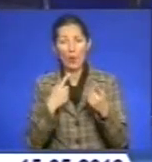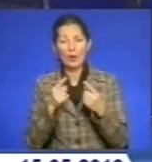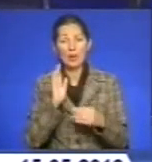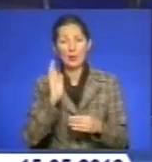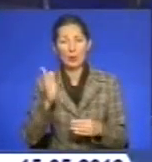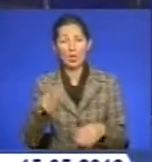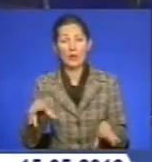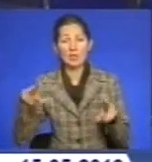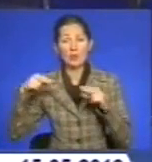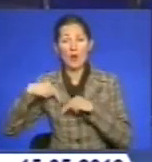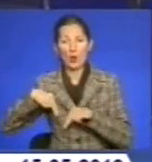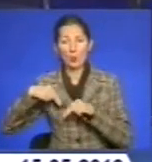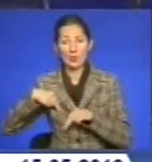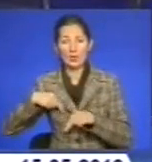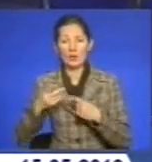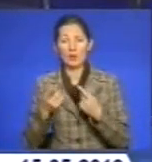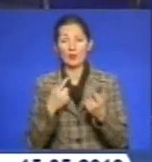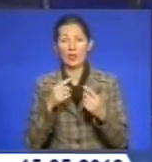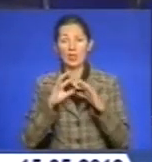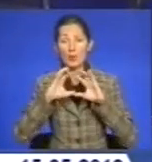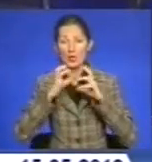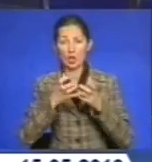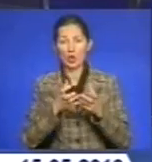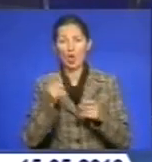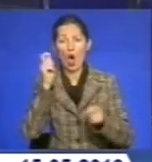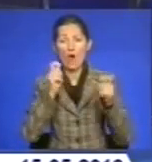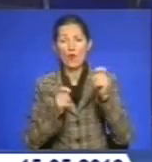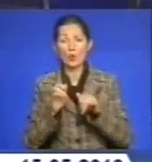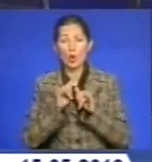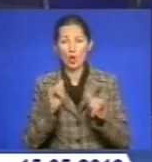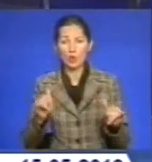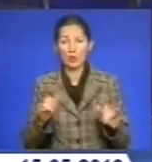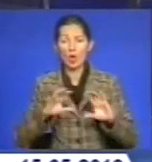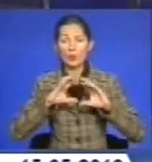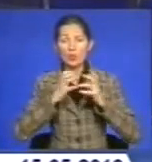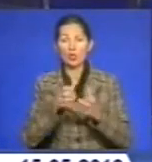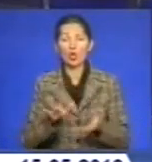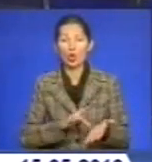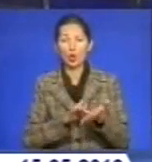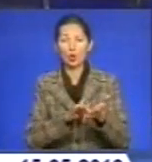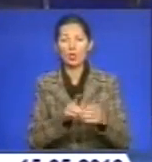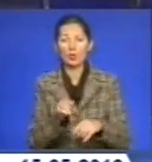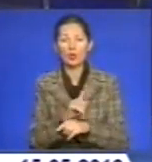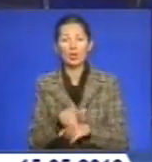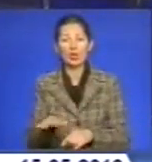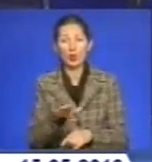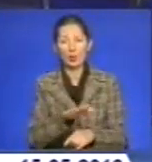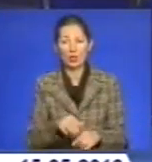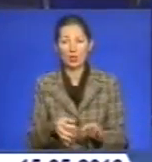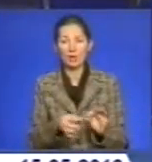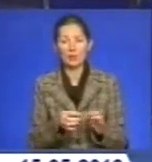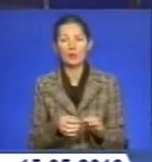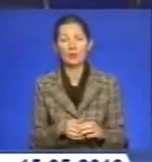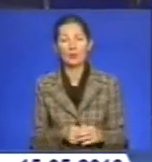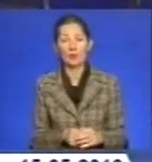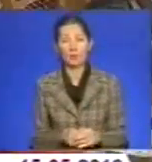перспективи співробітництва під час міжнародного форуму «Розвиток міжнародного туризму на Тернопільщині». Деталі у сюжеті.